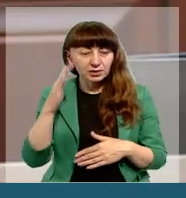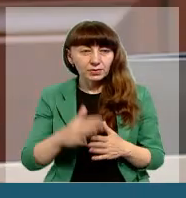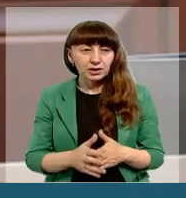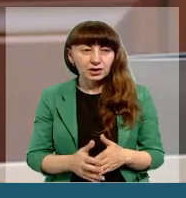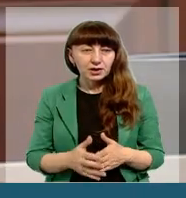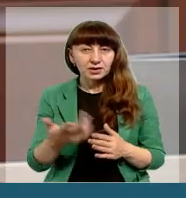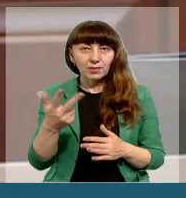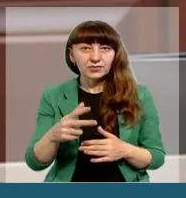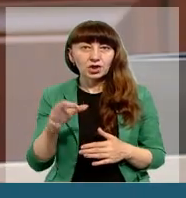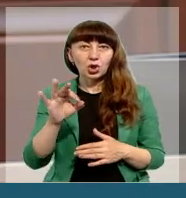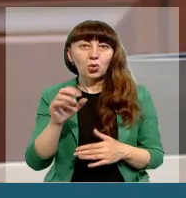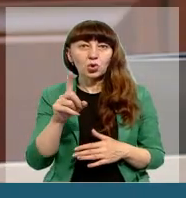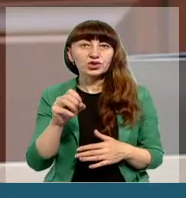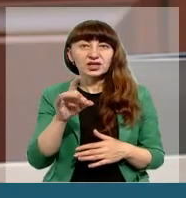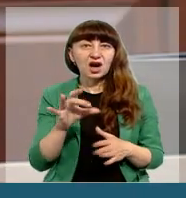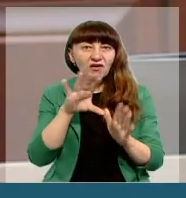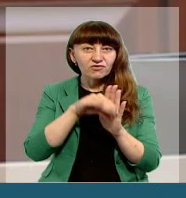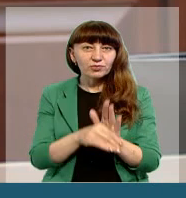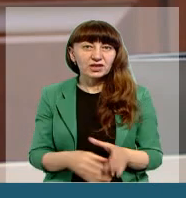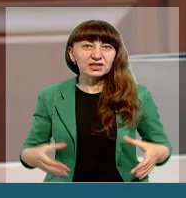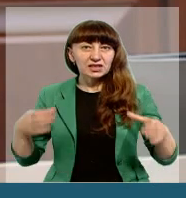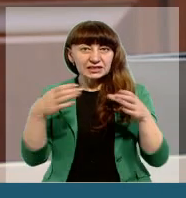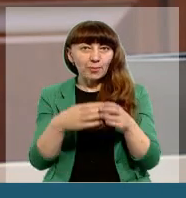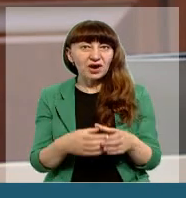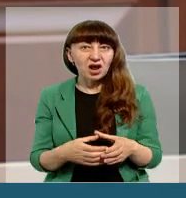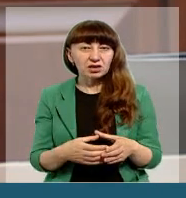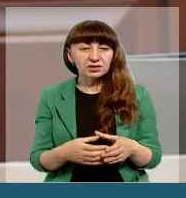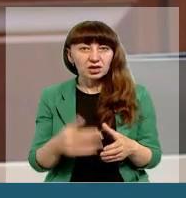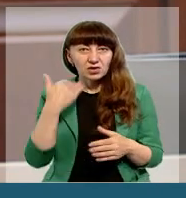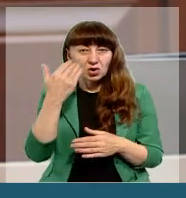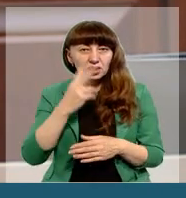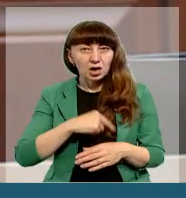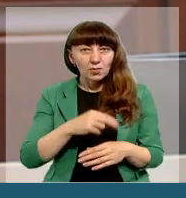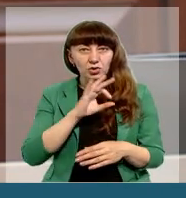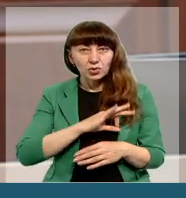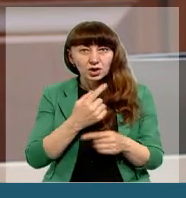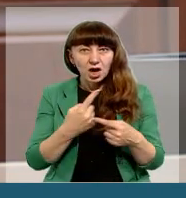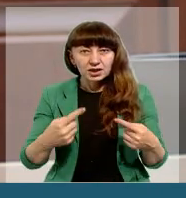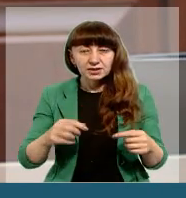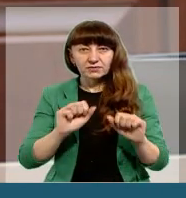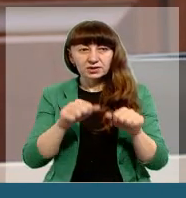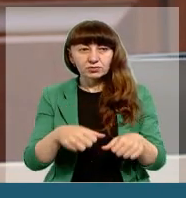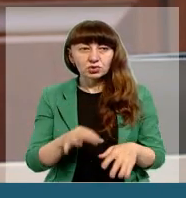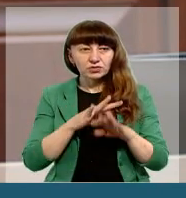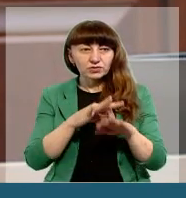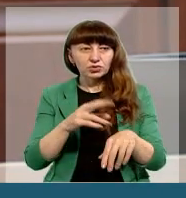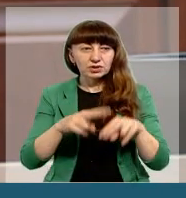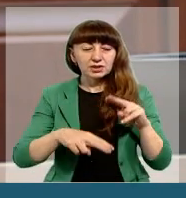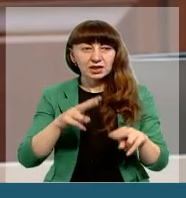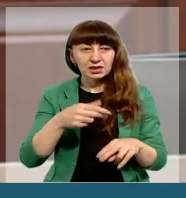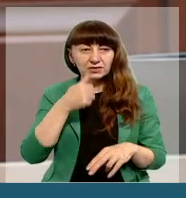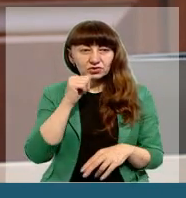3 озера собралось. Вот все лето работают, применяют различные способы. Идет строительство. Я